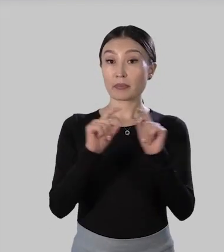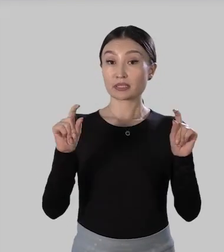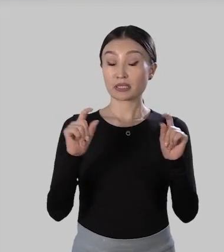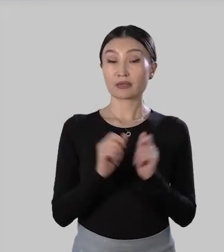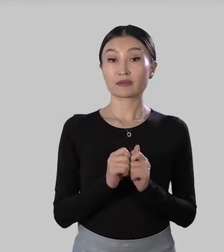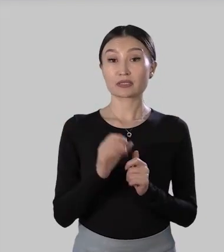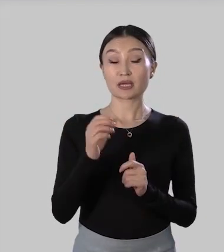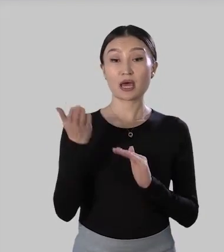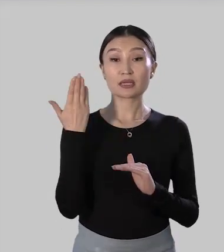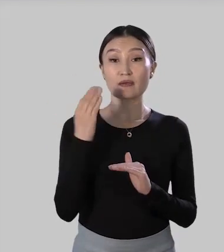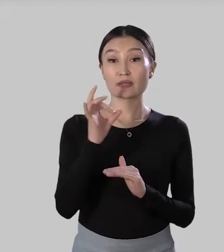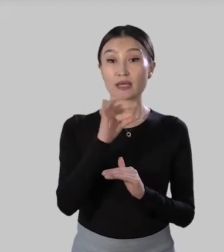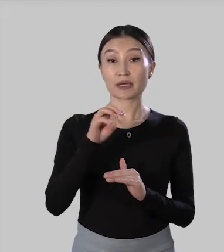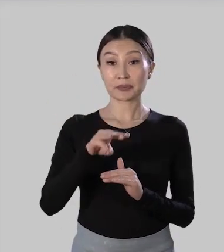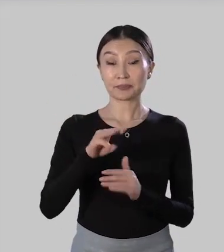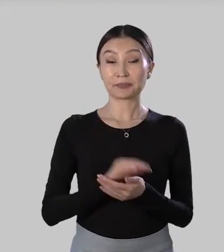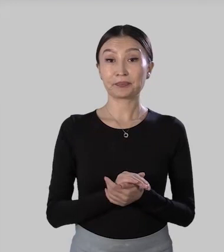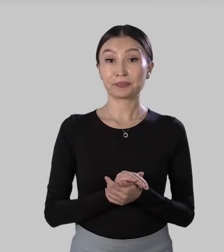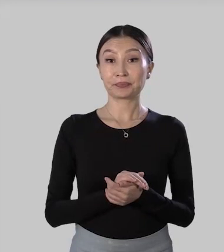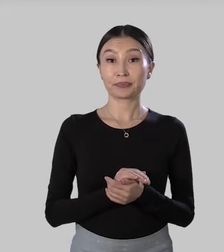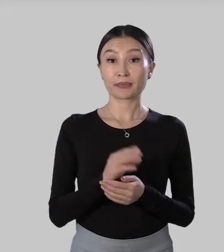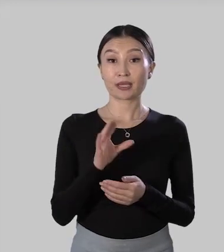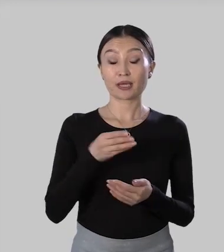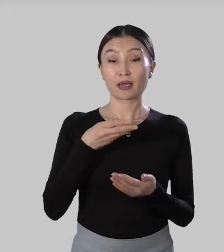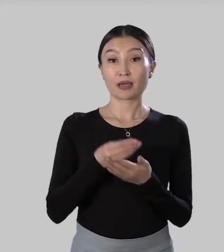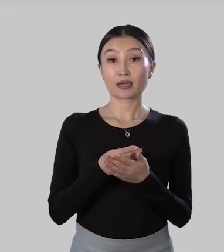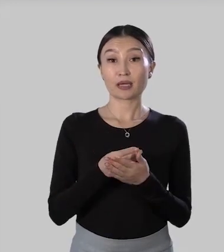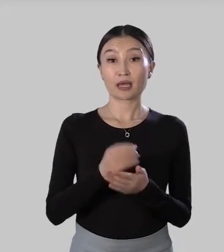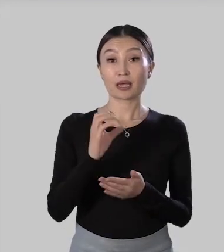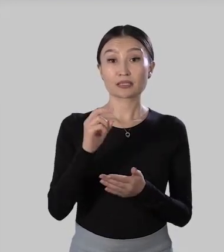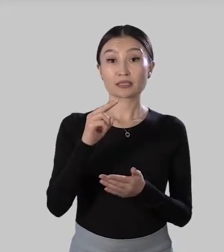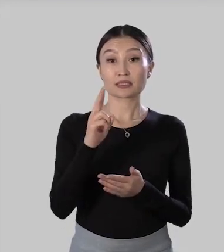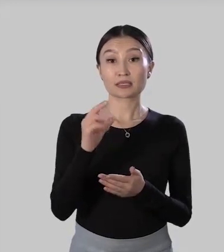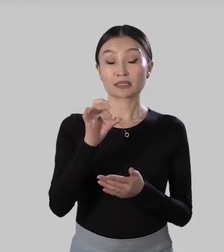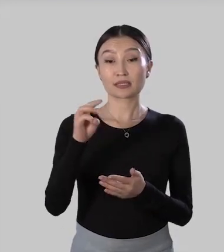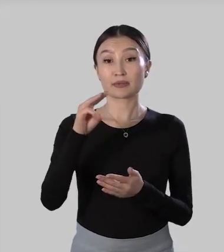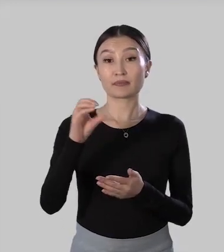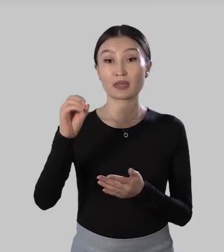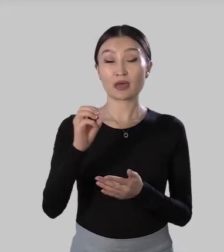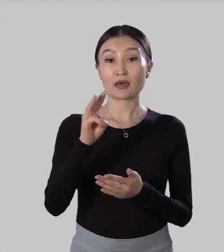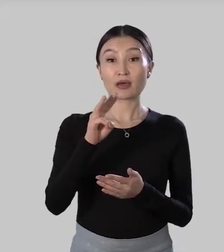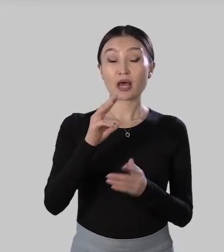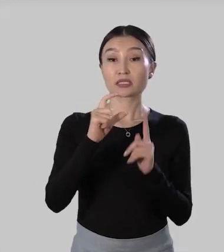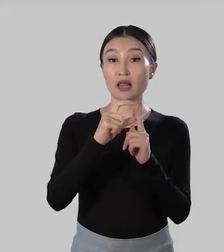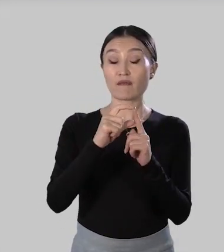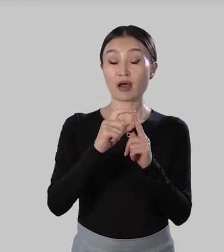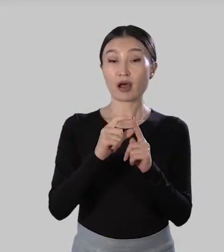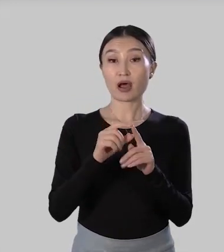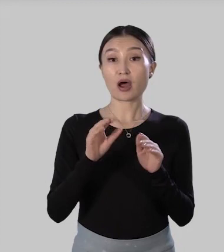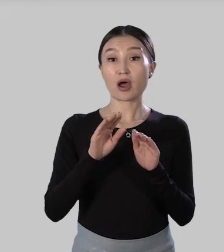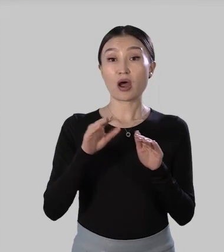Пословица времен Древнего Рима гласит: «Verba volant, scripta manent» – «слова